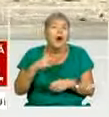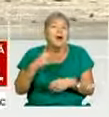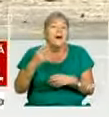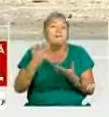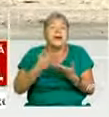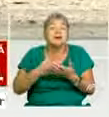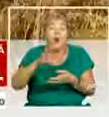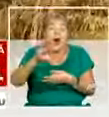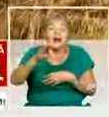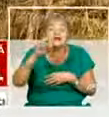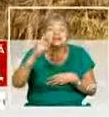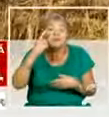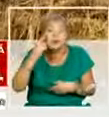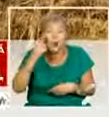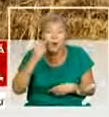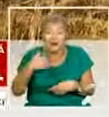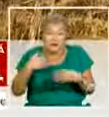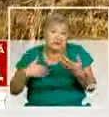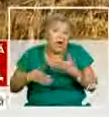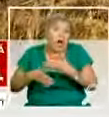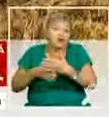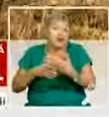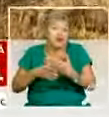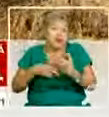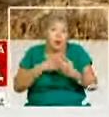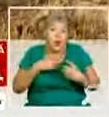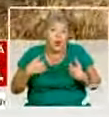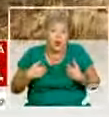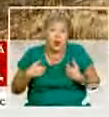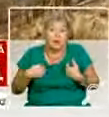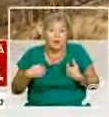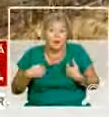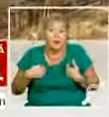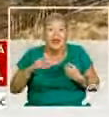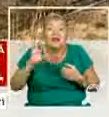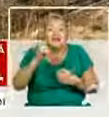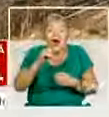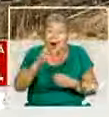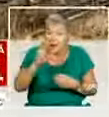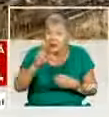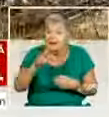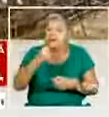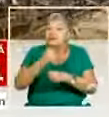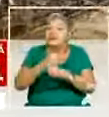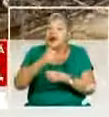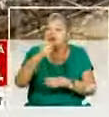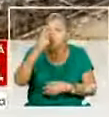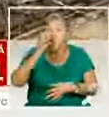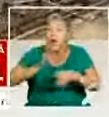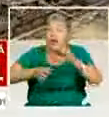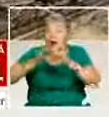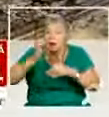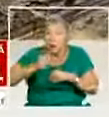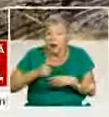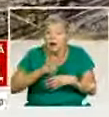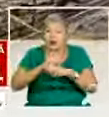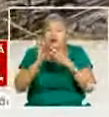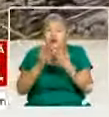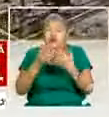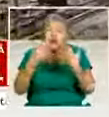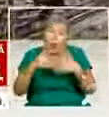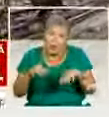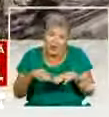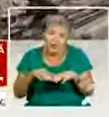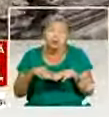găsi probe care ar putea ajuta pe anchetatori. Între timp se face și o evaluare a pagubelor